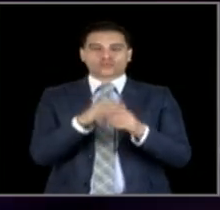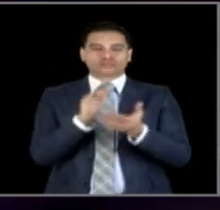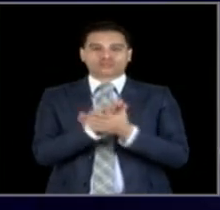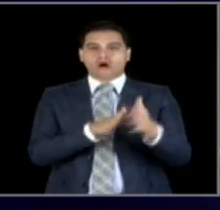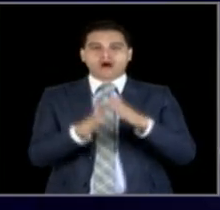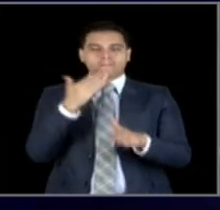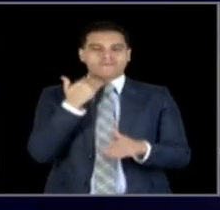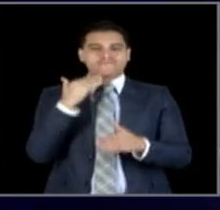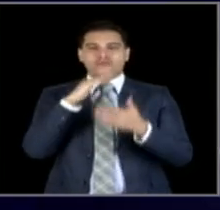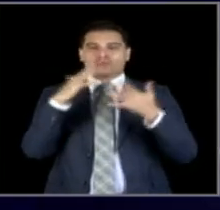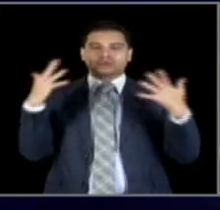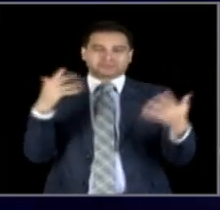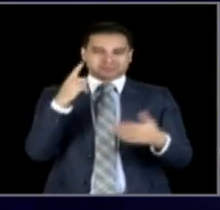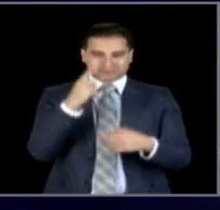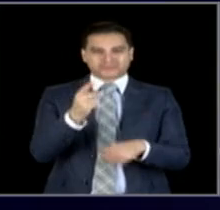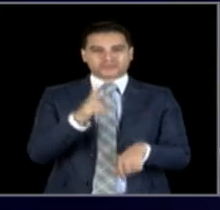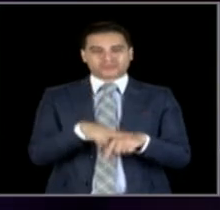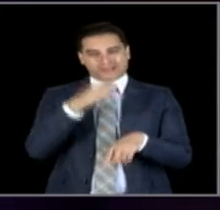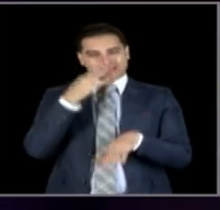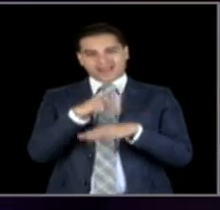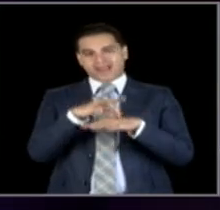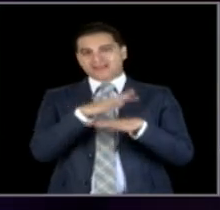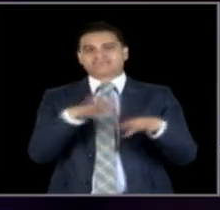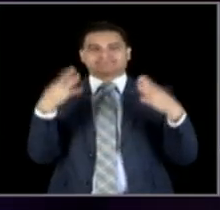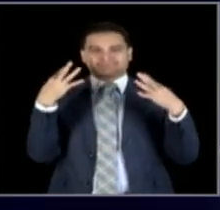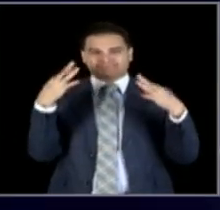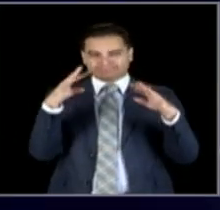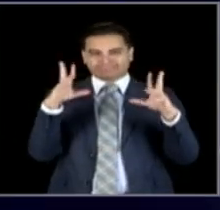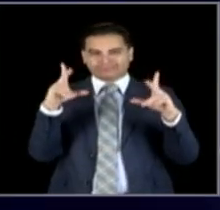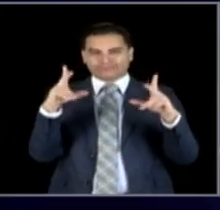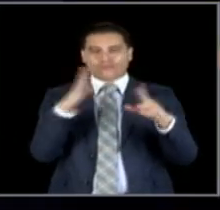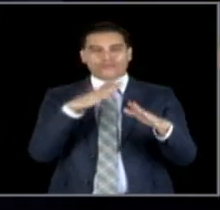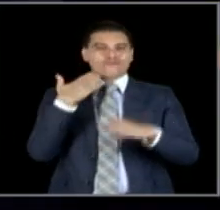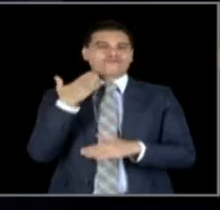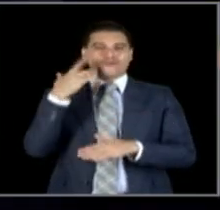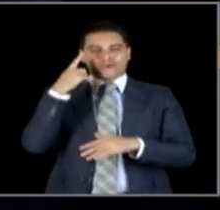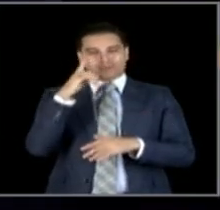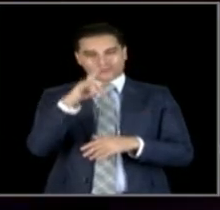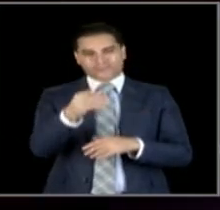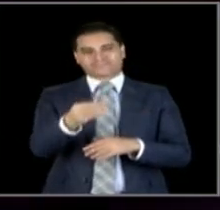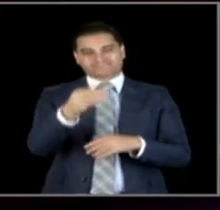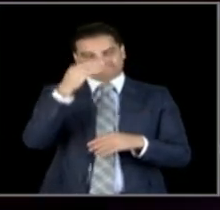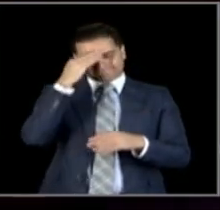فخورين بيك، والساده المشاهدين فخورين بيك. ربنا يخليك. انا بحييك كرولوس فيكتور.